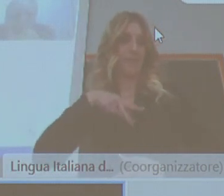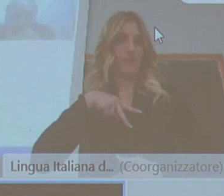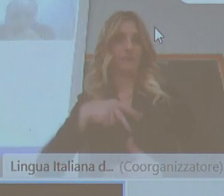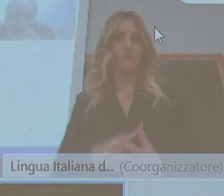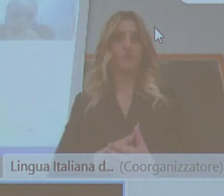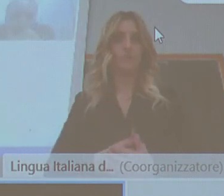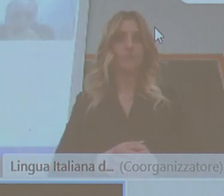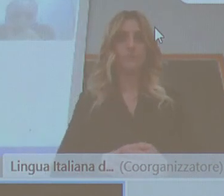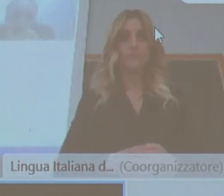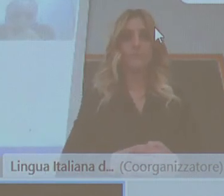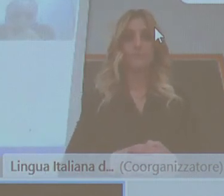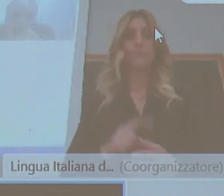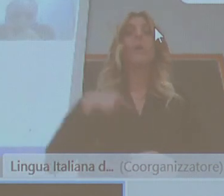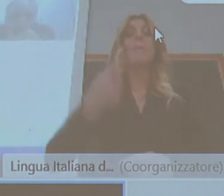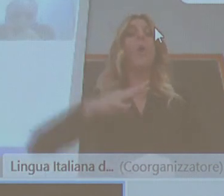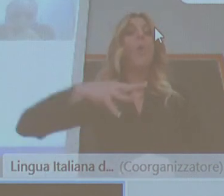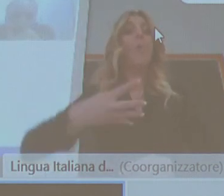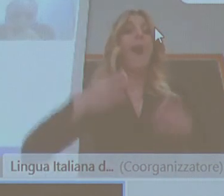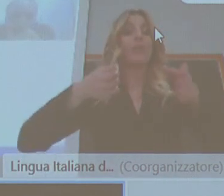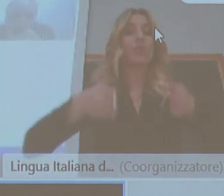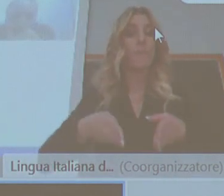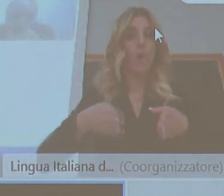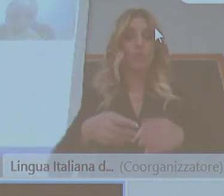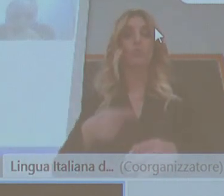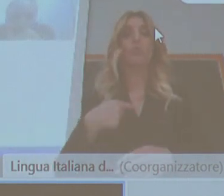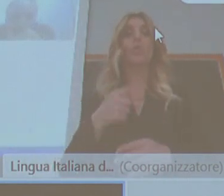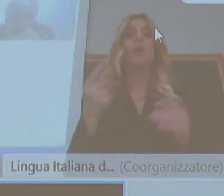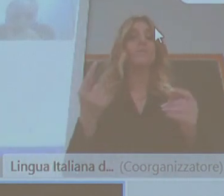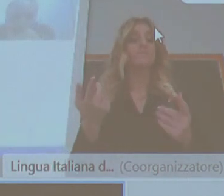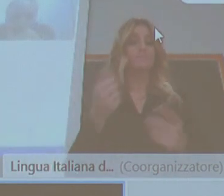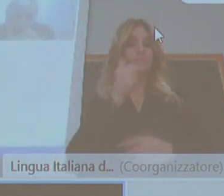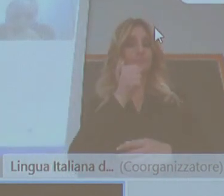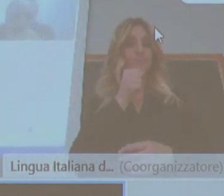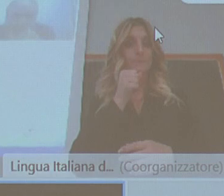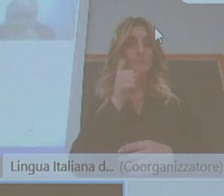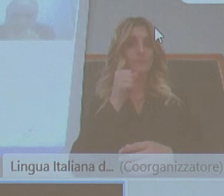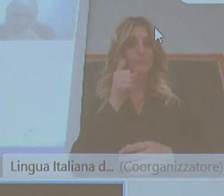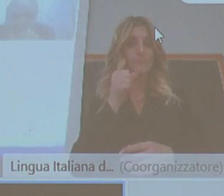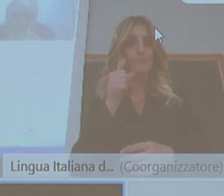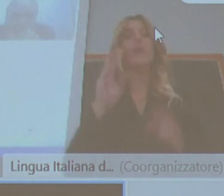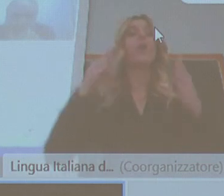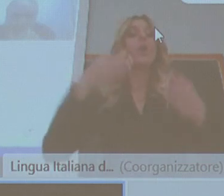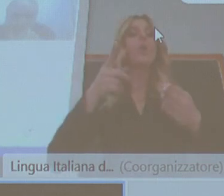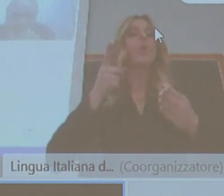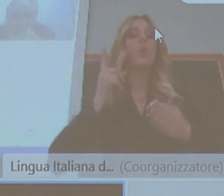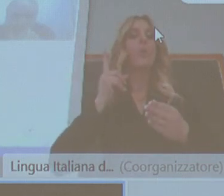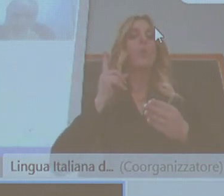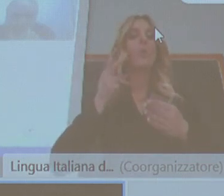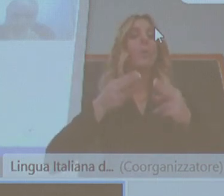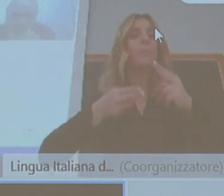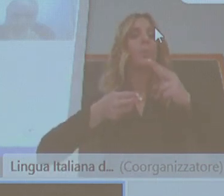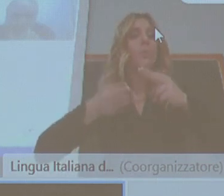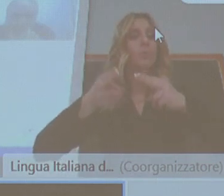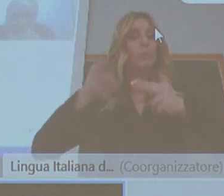E nel quarto modulo invece sarà trattato soprattutto,